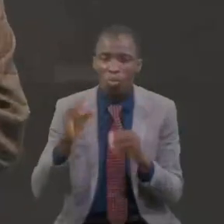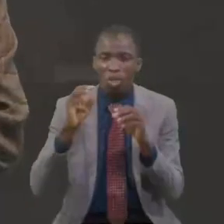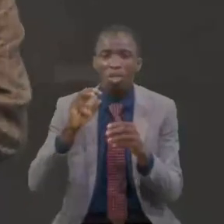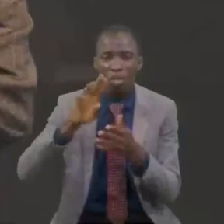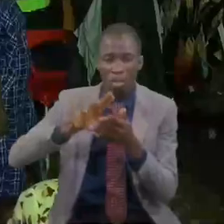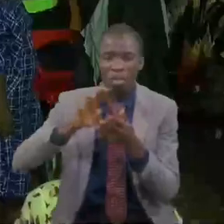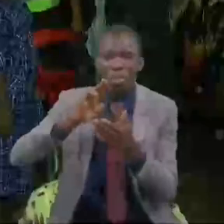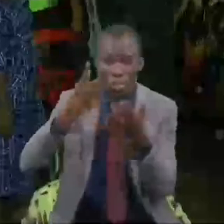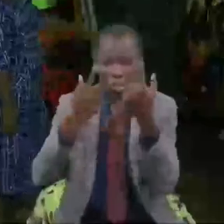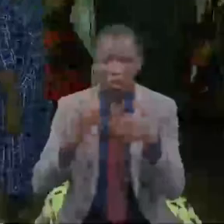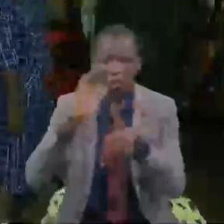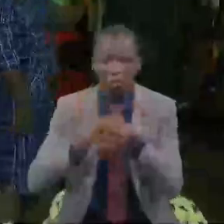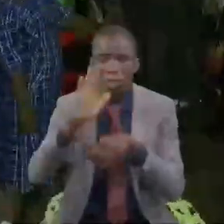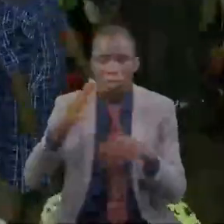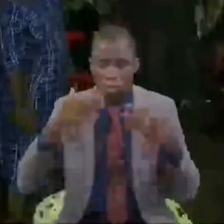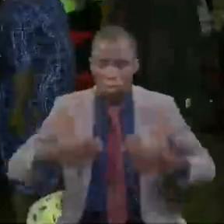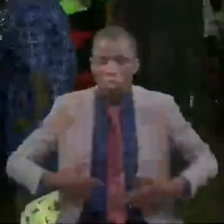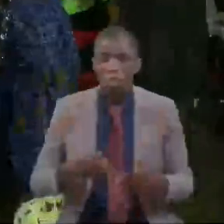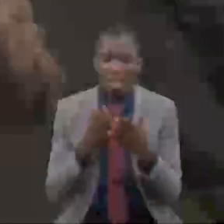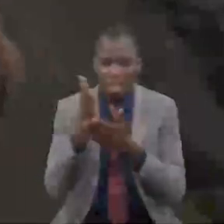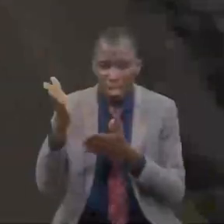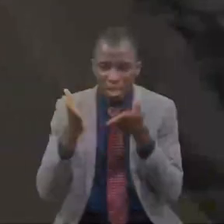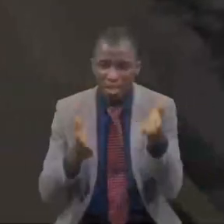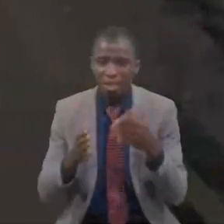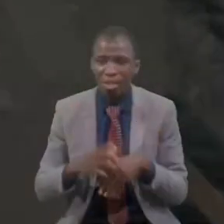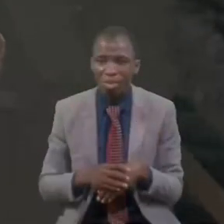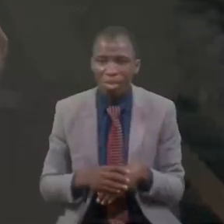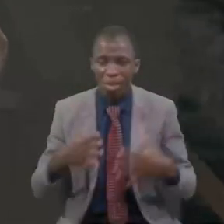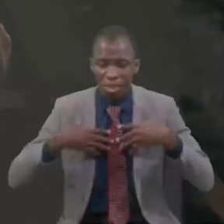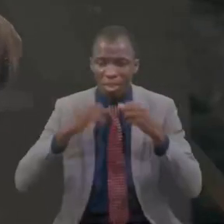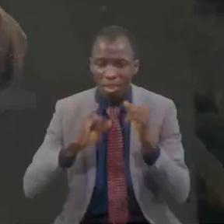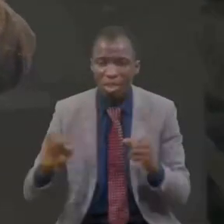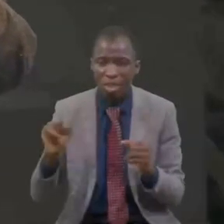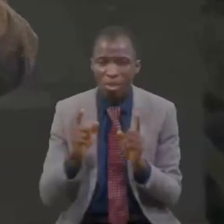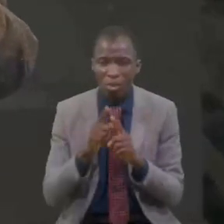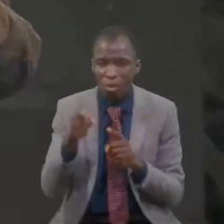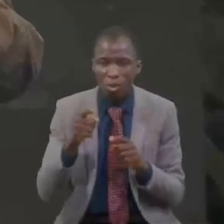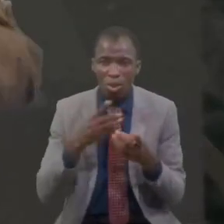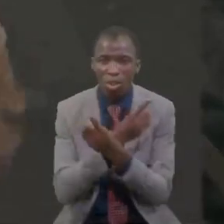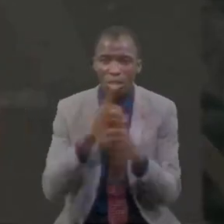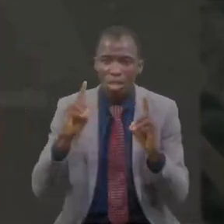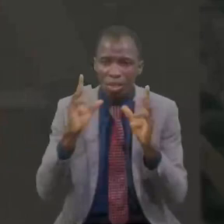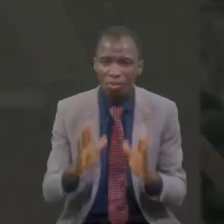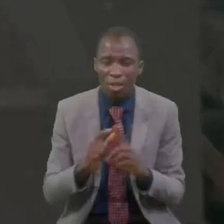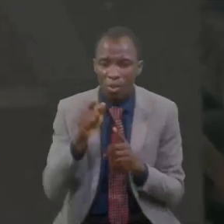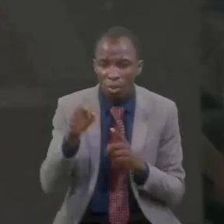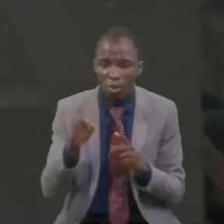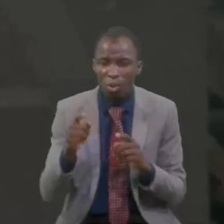va atterrir sur votre corps là-bas la guérison la délivrance